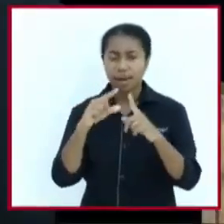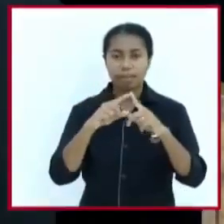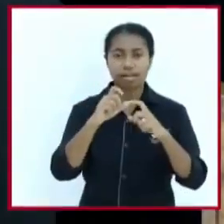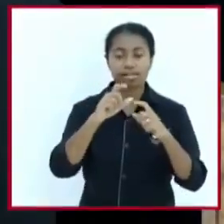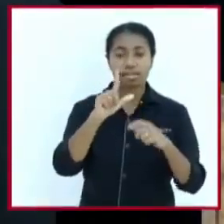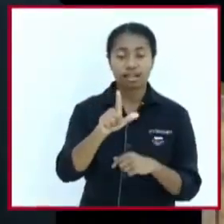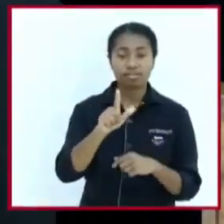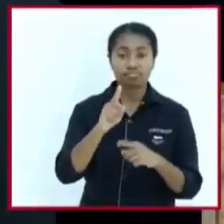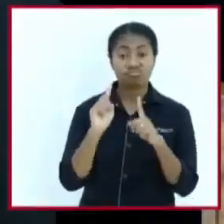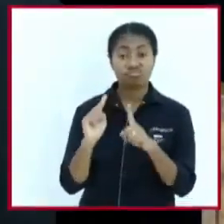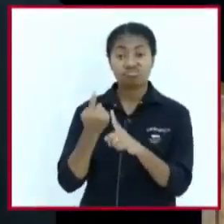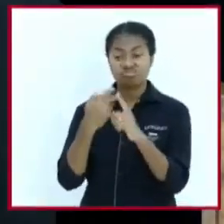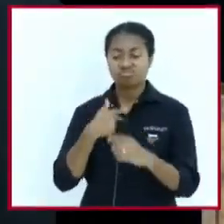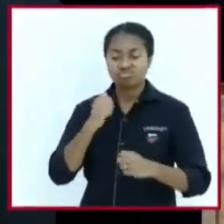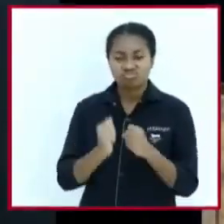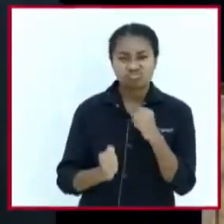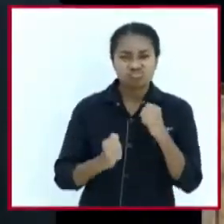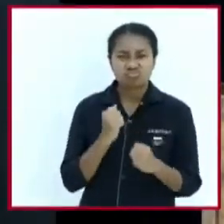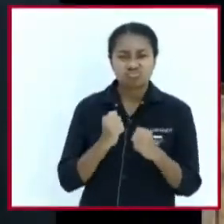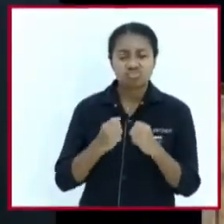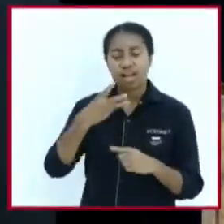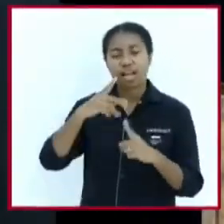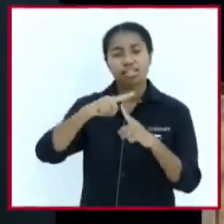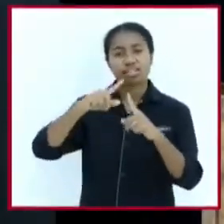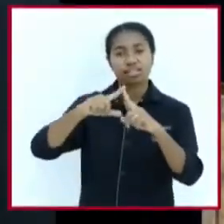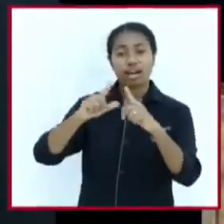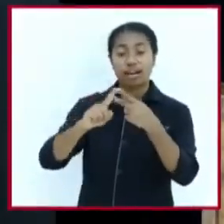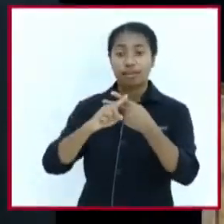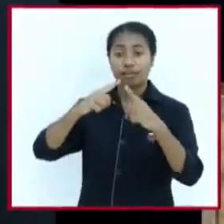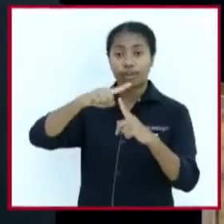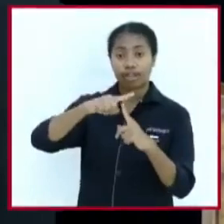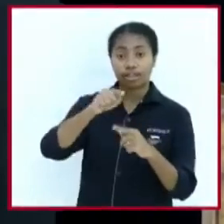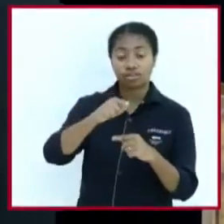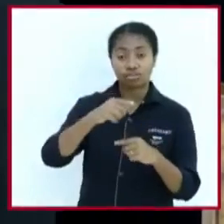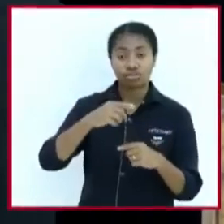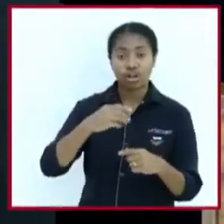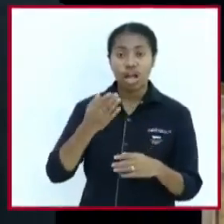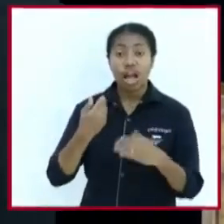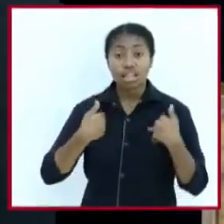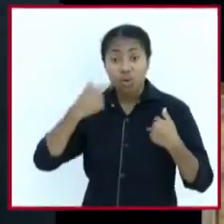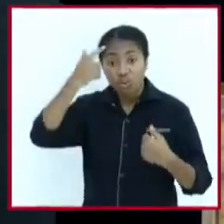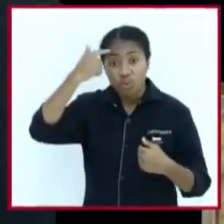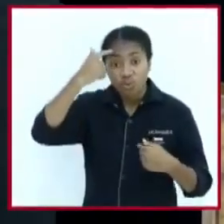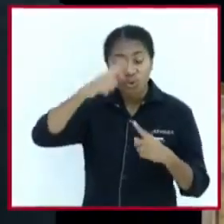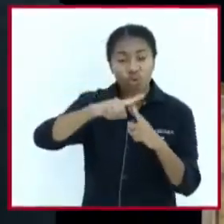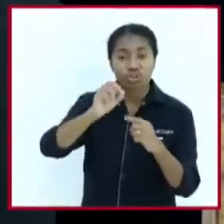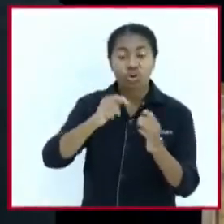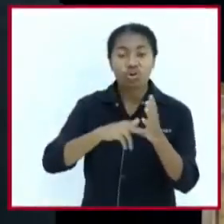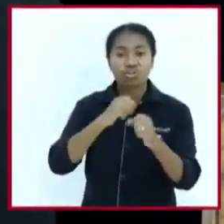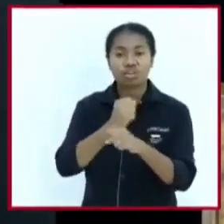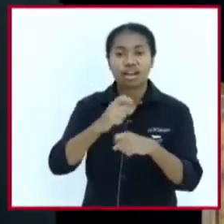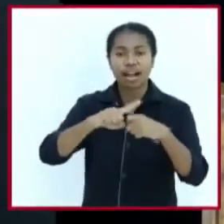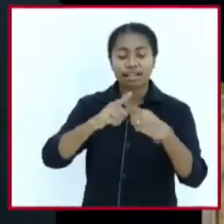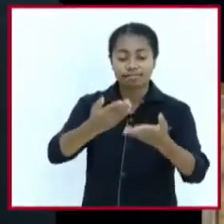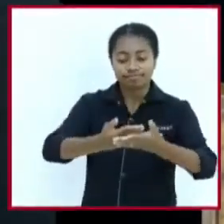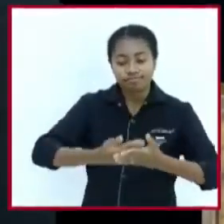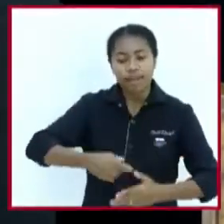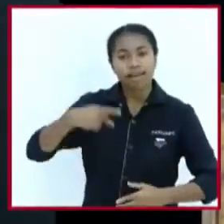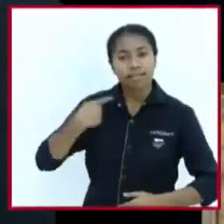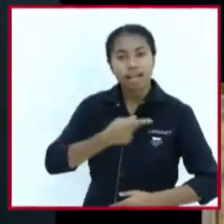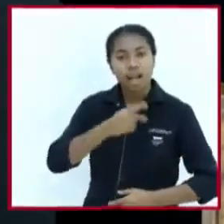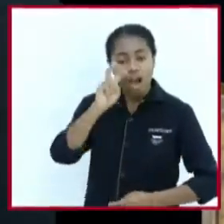pelari pelari estafet Dan sekarang itu diserahkan tongkat itu diserahkan pada kita kita harus lari sedemikian rupa